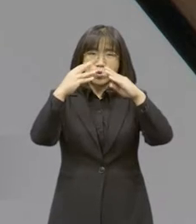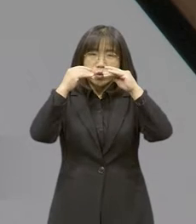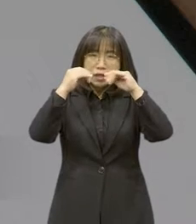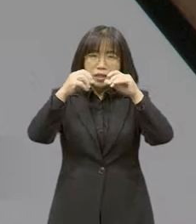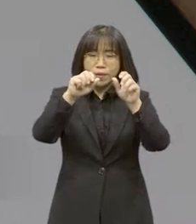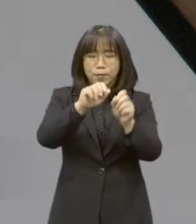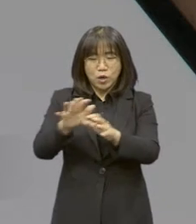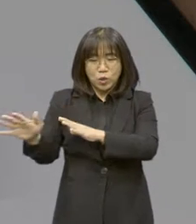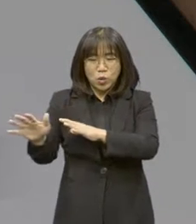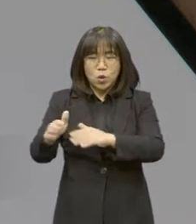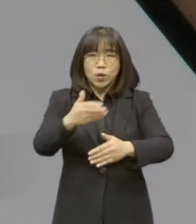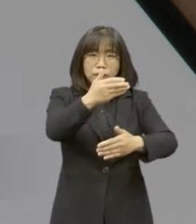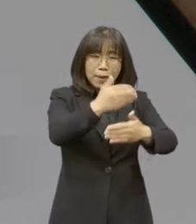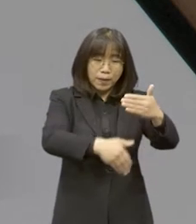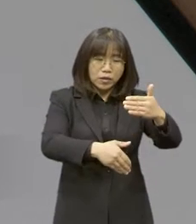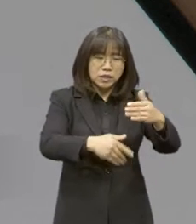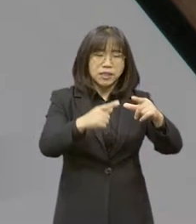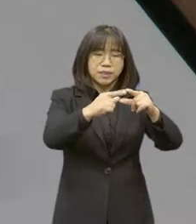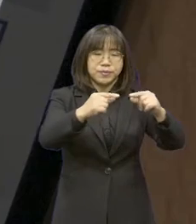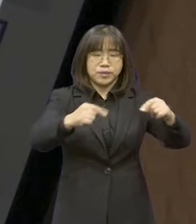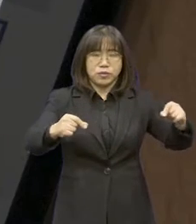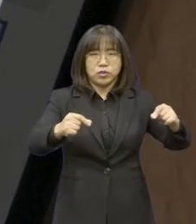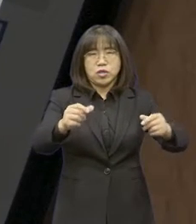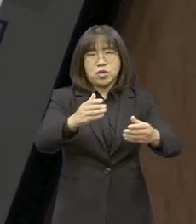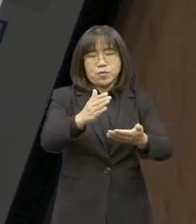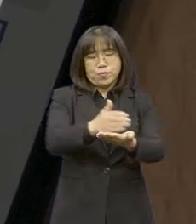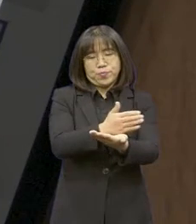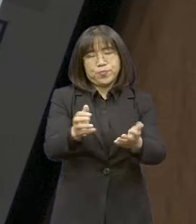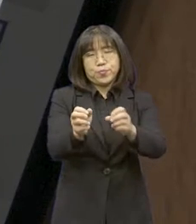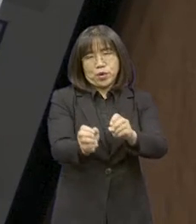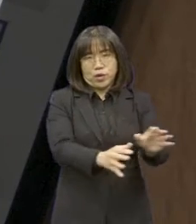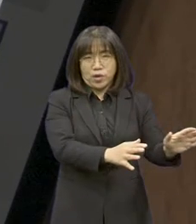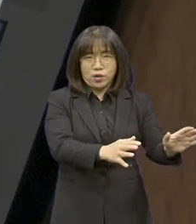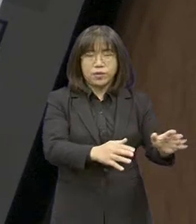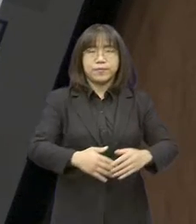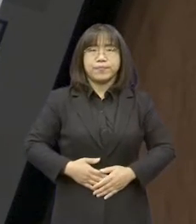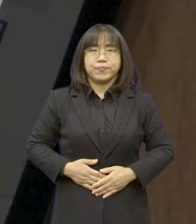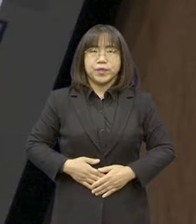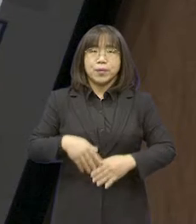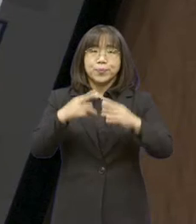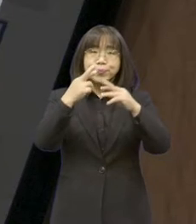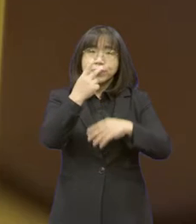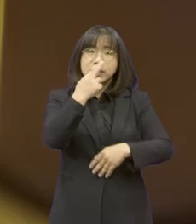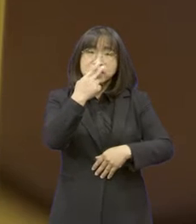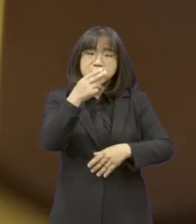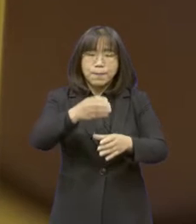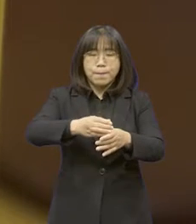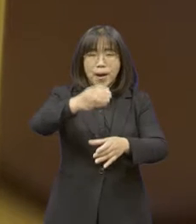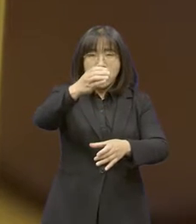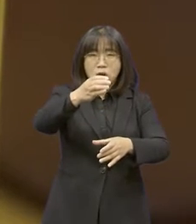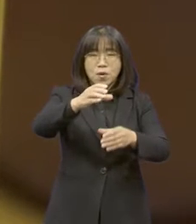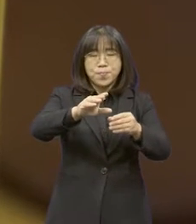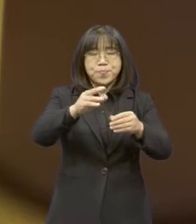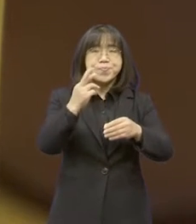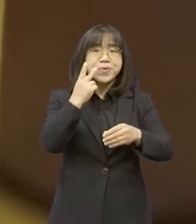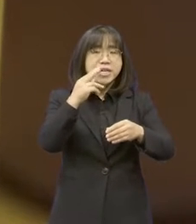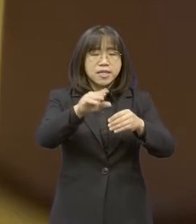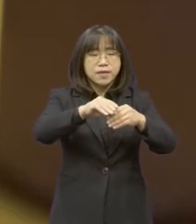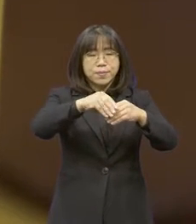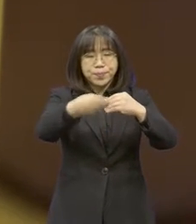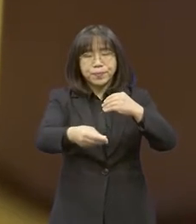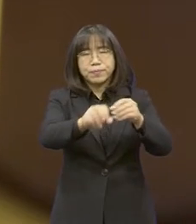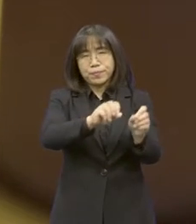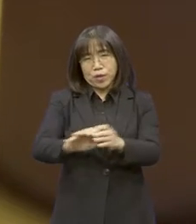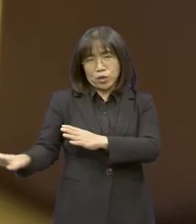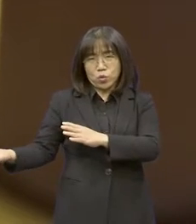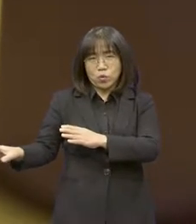종량제 봉투에 나머지는 음식물로 배출하는 안내를 볼 수 있습니다 플라스틱 병에 붙어있는 비닐은